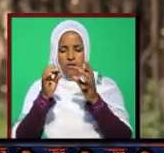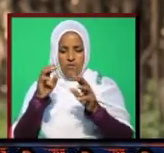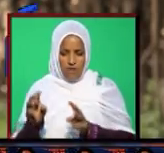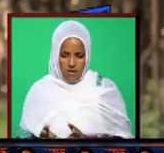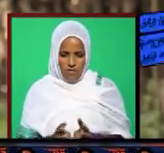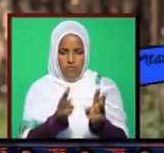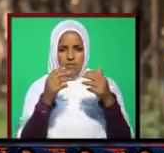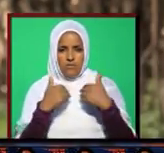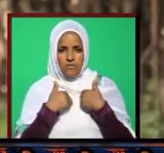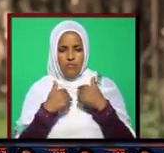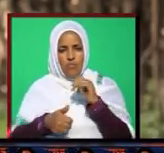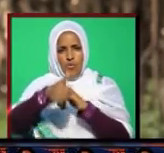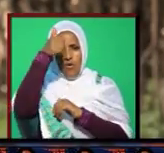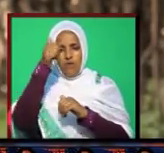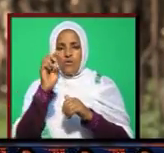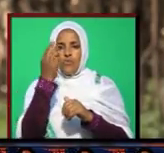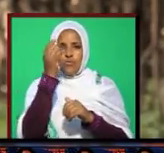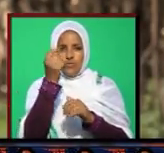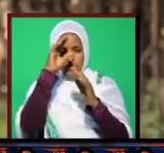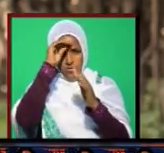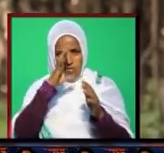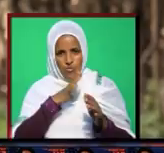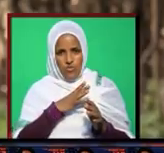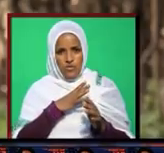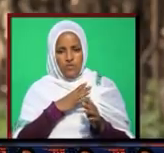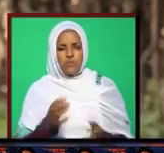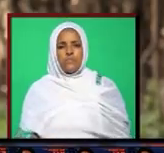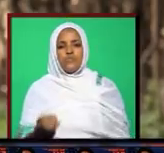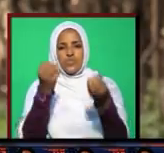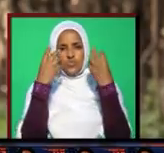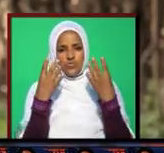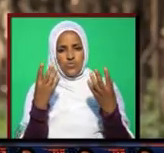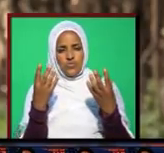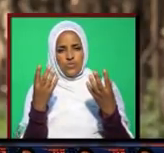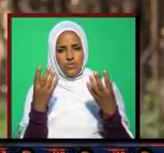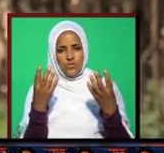ታሪክና አካሄድ አለው። በዋናነት የቆሮንቶስ ሰዎች ብዙ